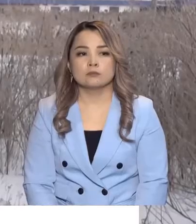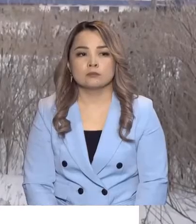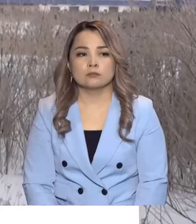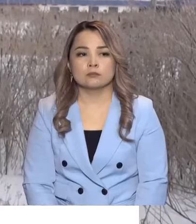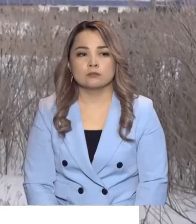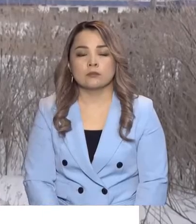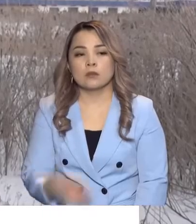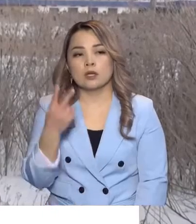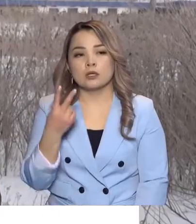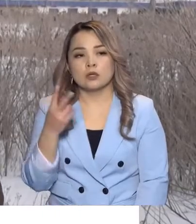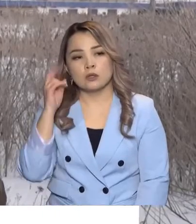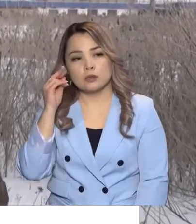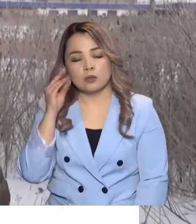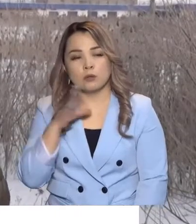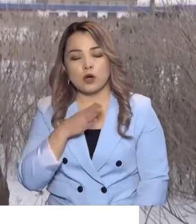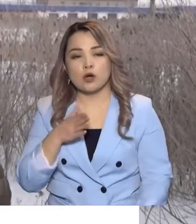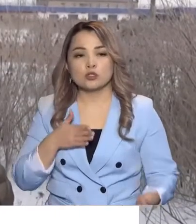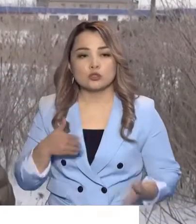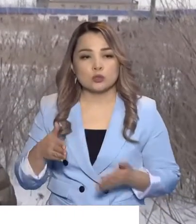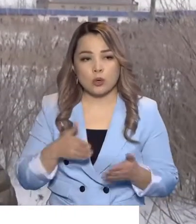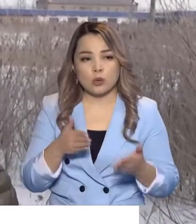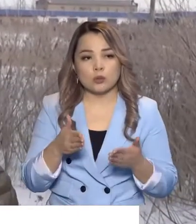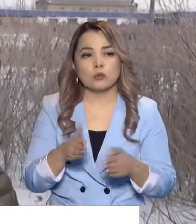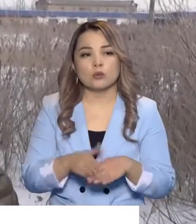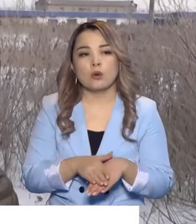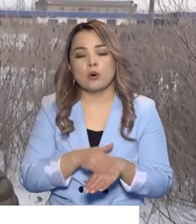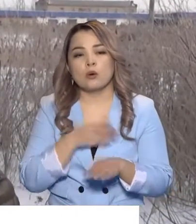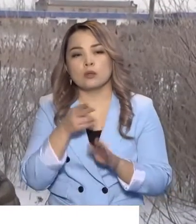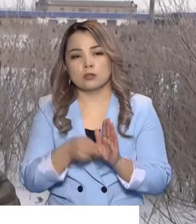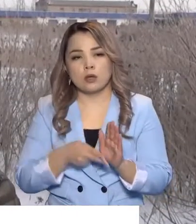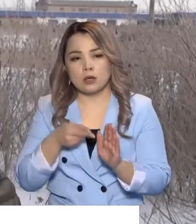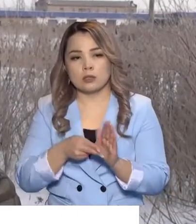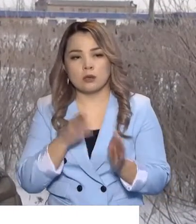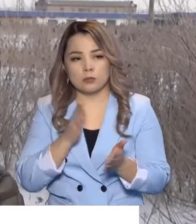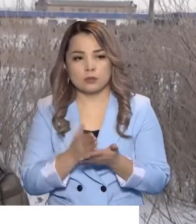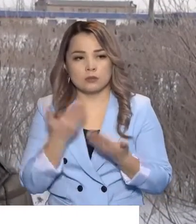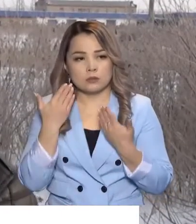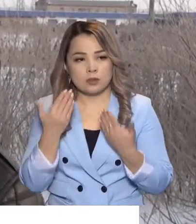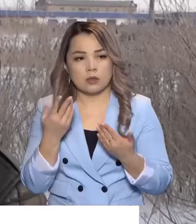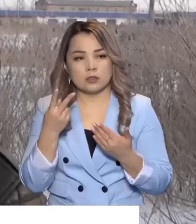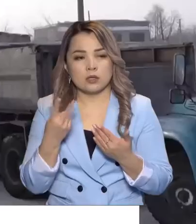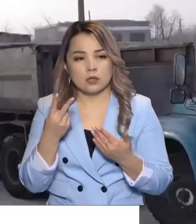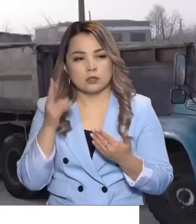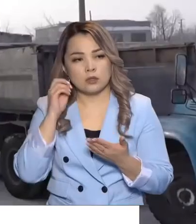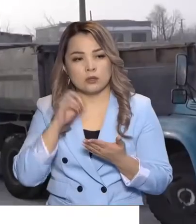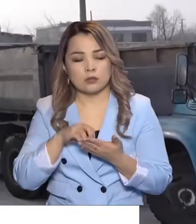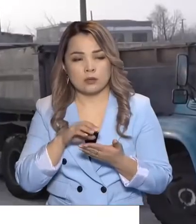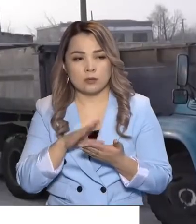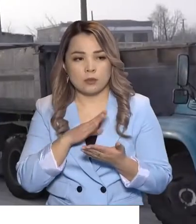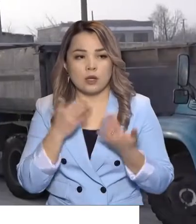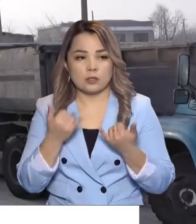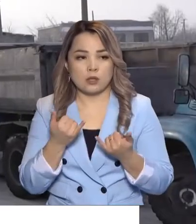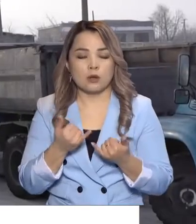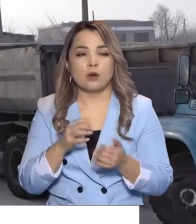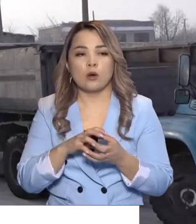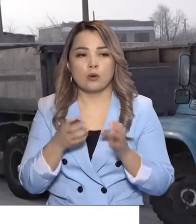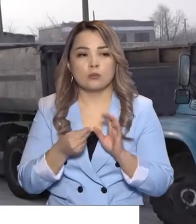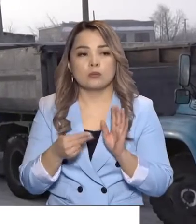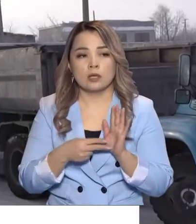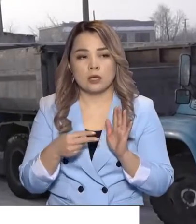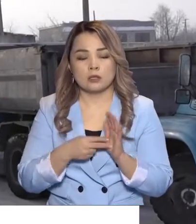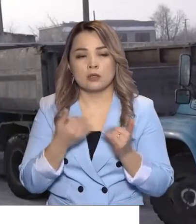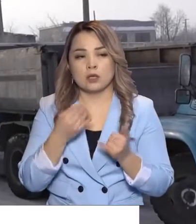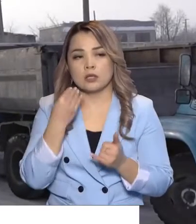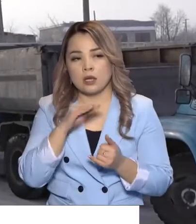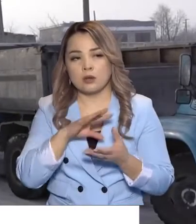Бірақ екісінде келген жол бойы жота көп жүріп келді. Екісінде шыққан. Өңірде көмір бағасы сапасына